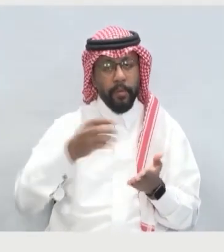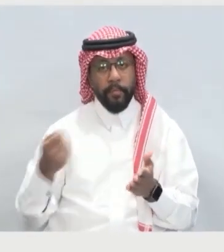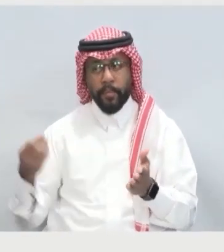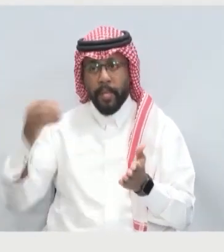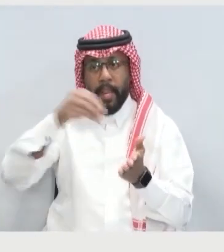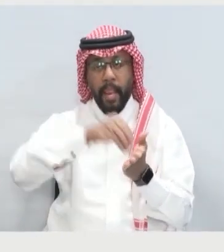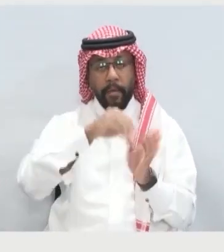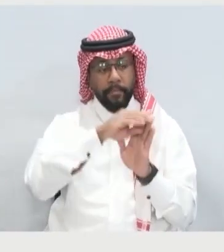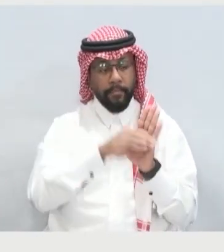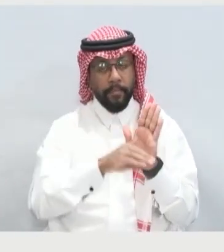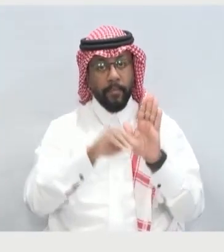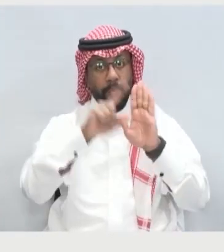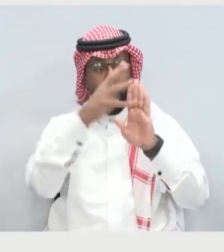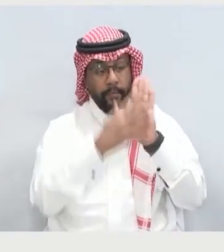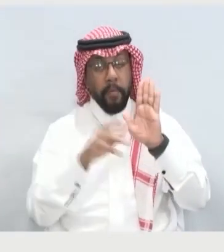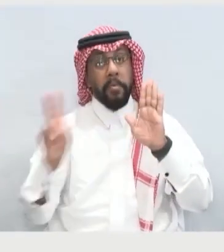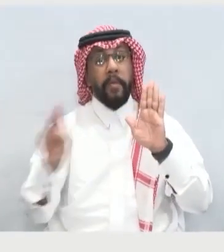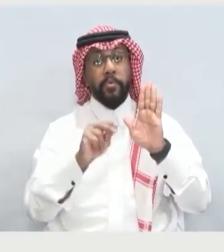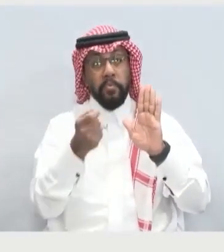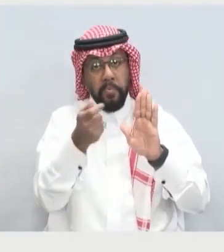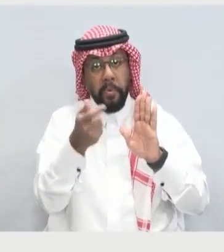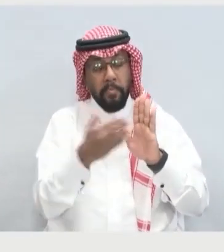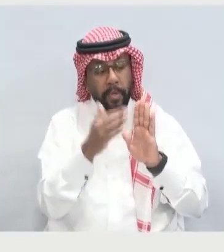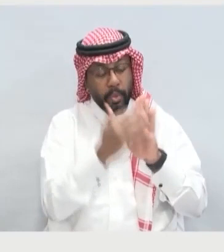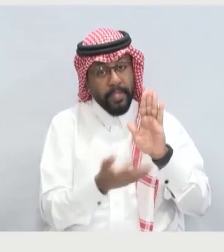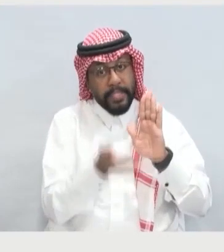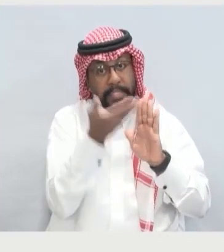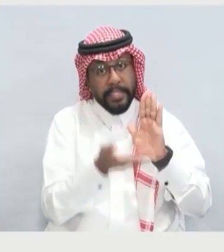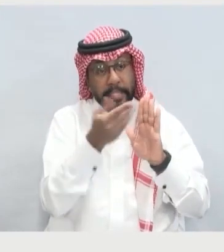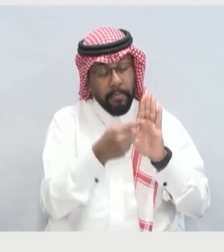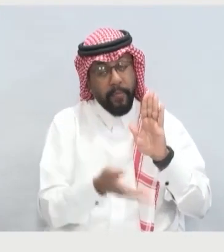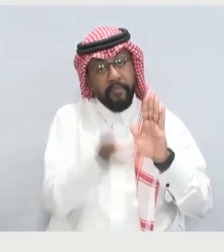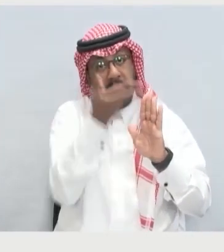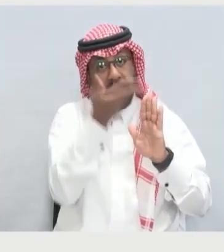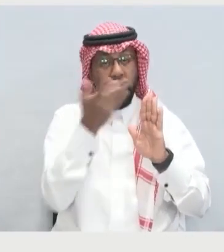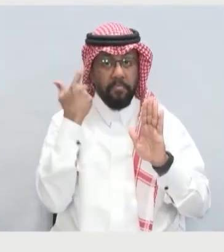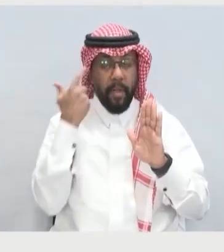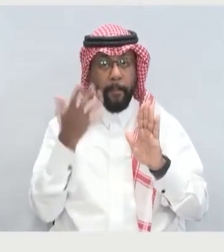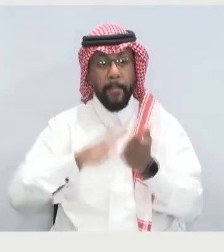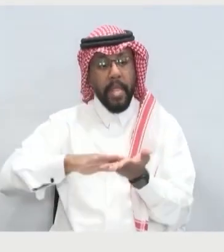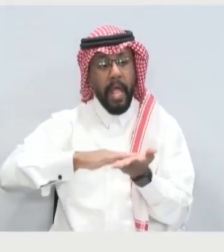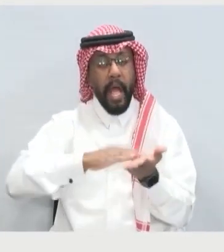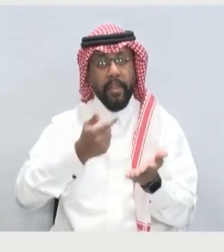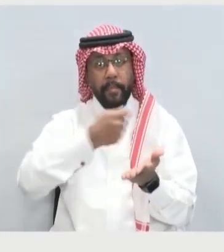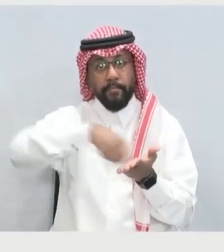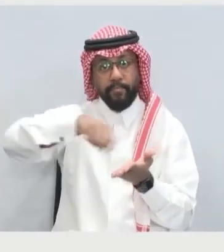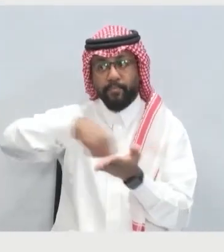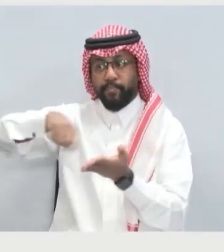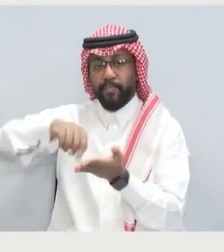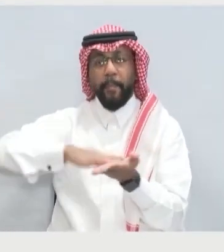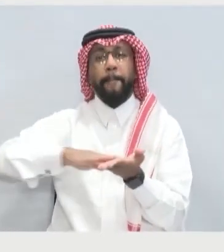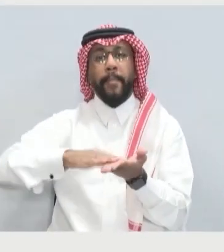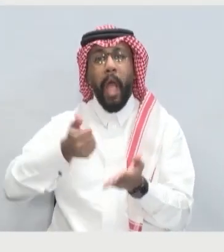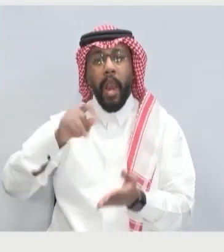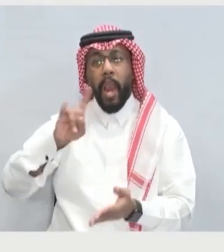قائمتها او في القائمه بتكلفتها وقد ترتفع قيمه هذه الاصول وذكرنا مثال الاراضي التي قد تشتريها المنظمه قد